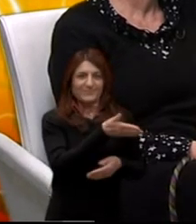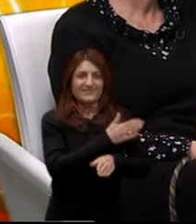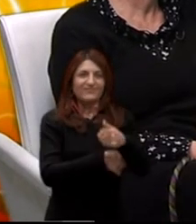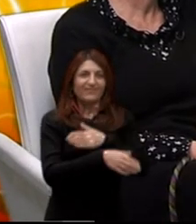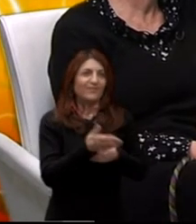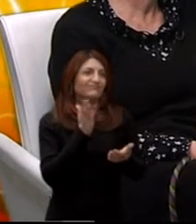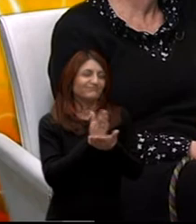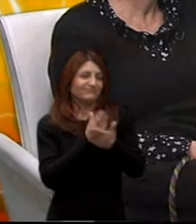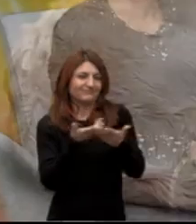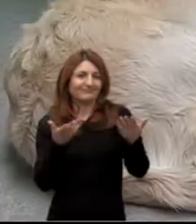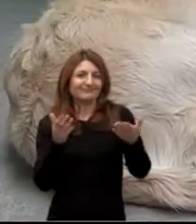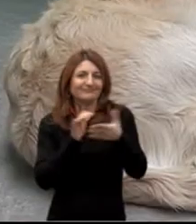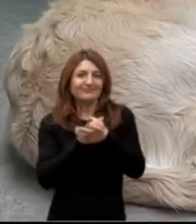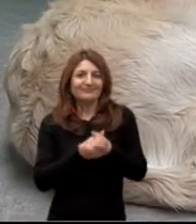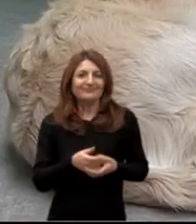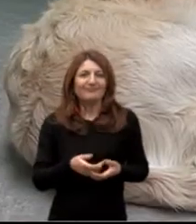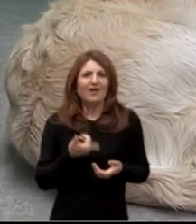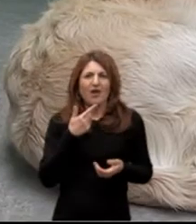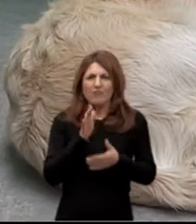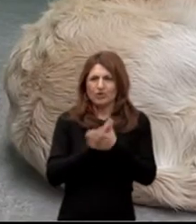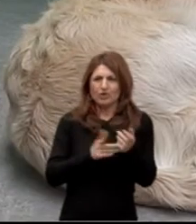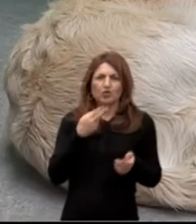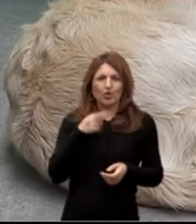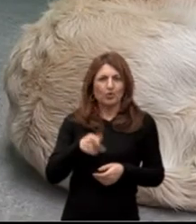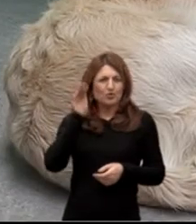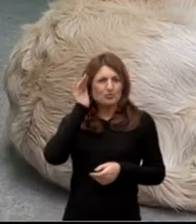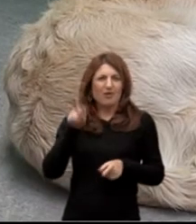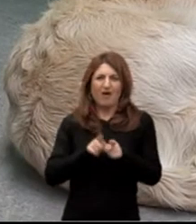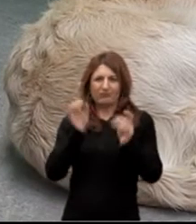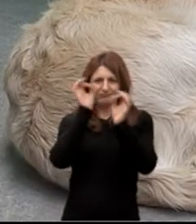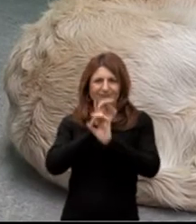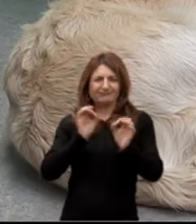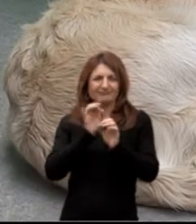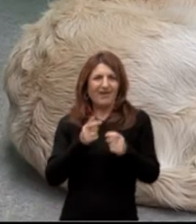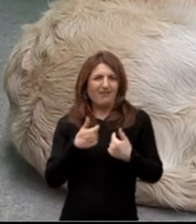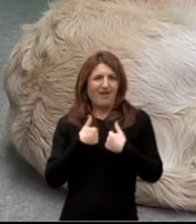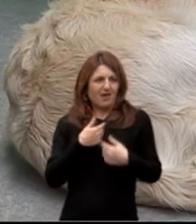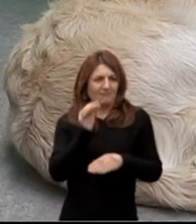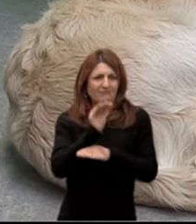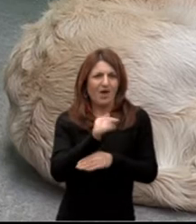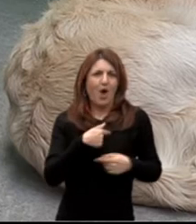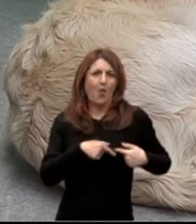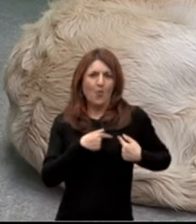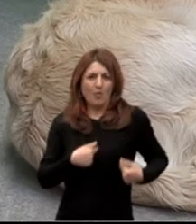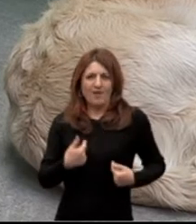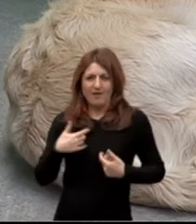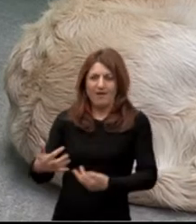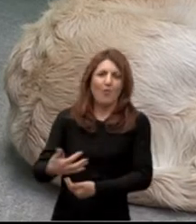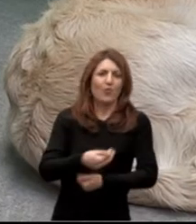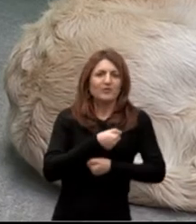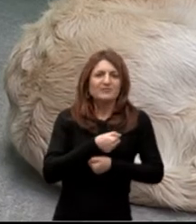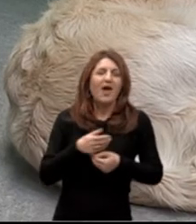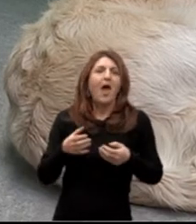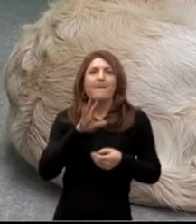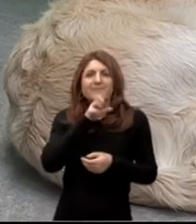zapravo ljudi kojima je to izgledalo jako tragično u početku, bez obzira što su se javili iz humanih pobuda, na kraju su shvatili kako je to